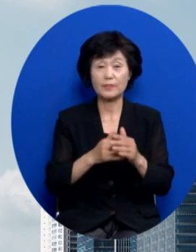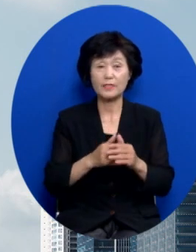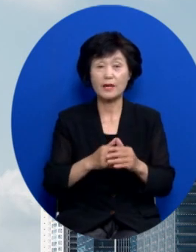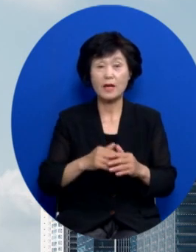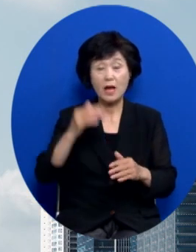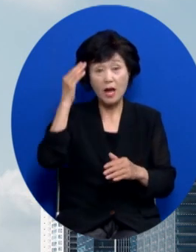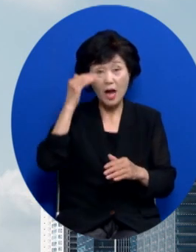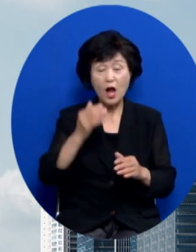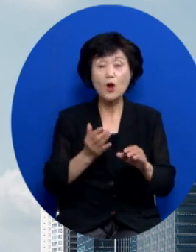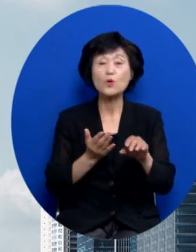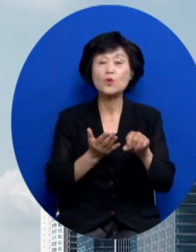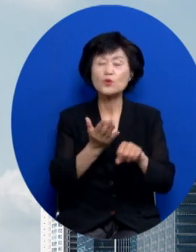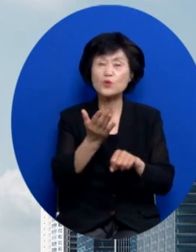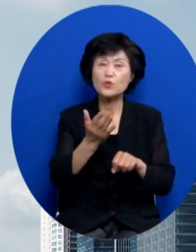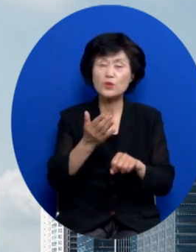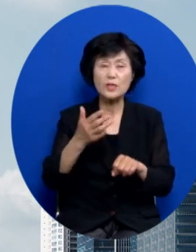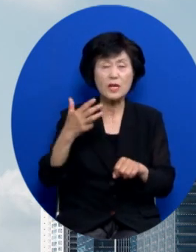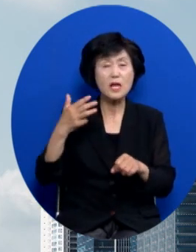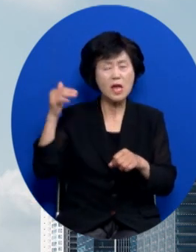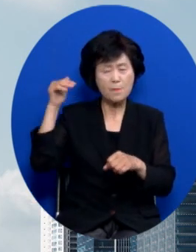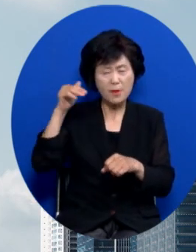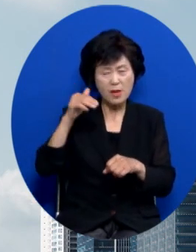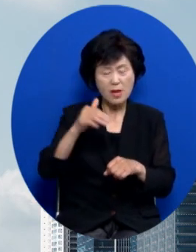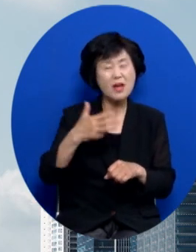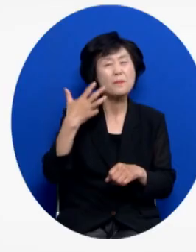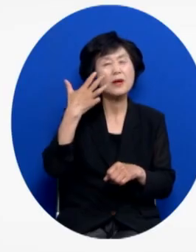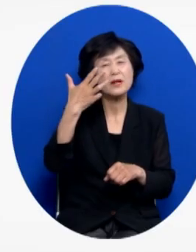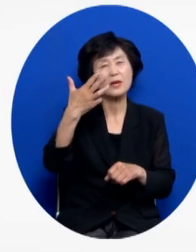우리나라의 수출이 8개월 연속 감소했습니다.